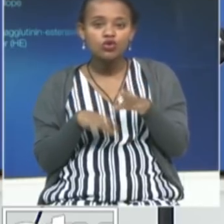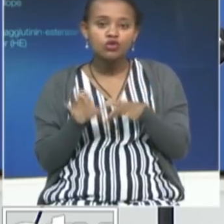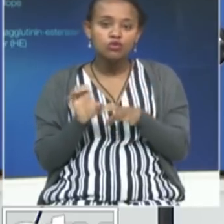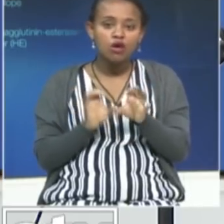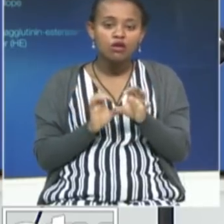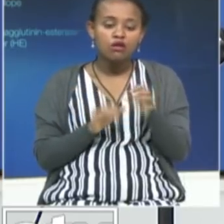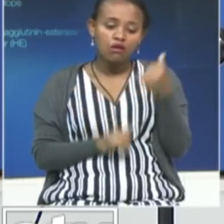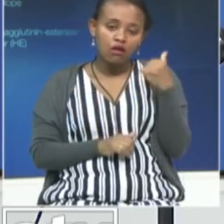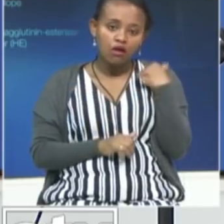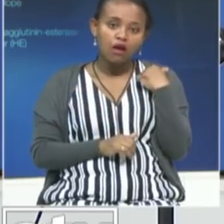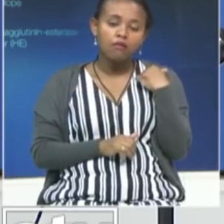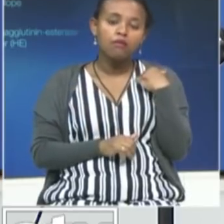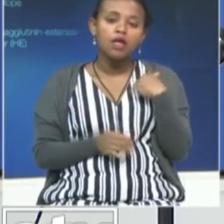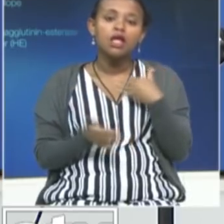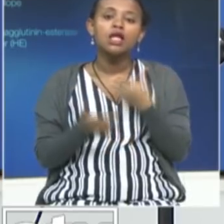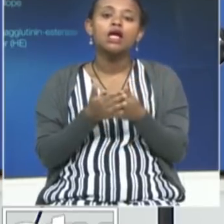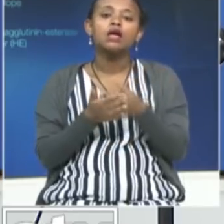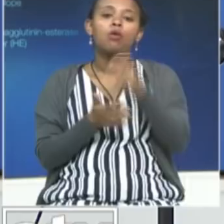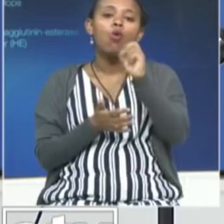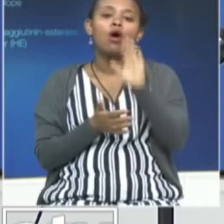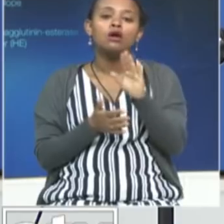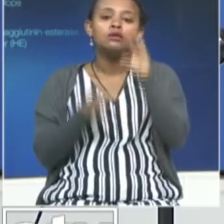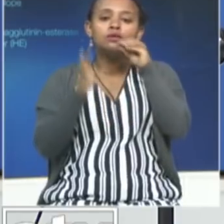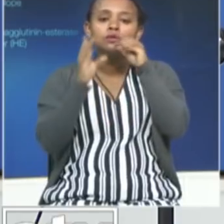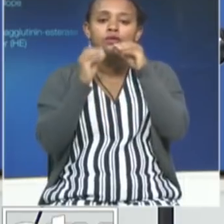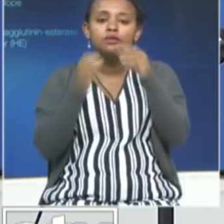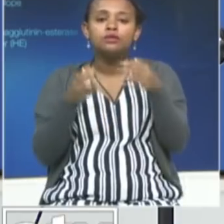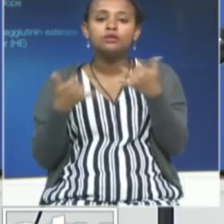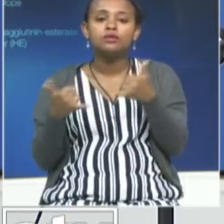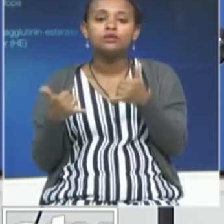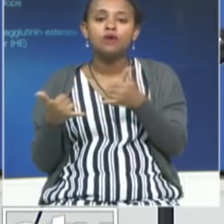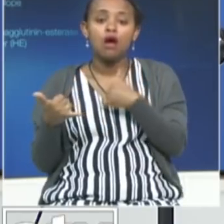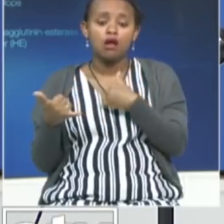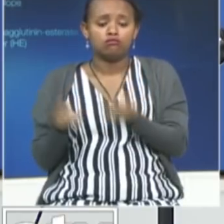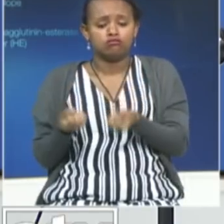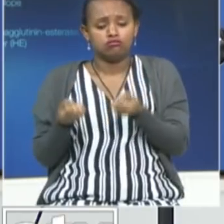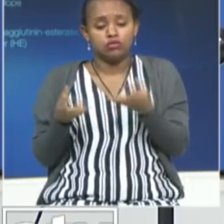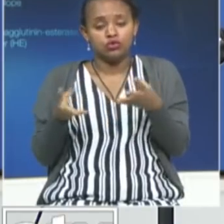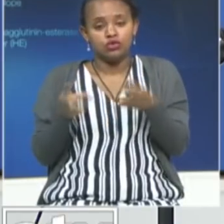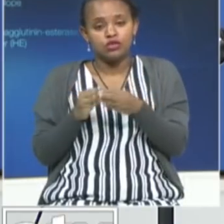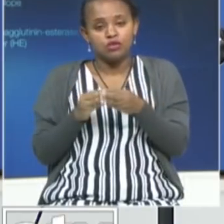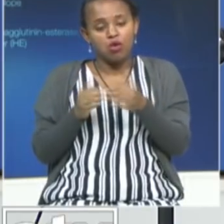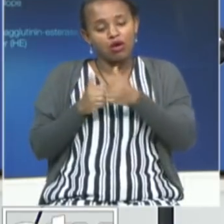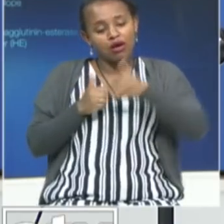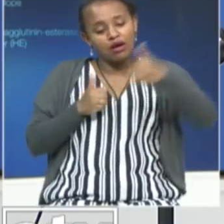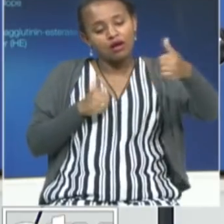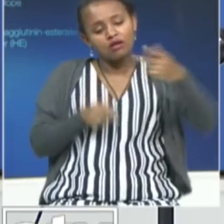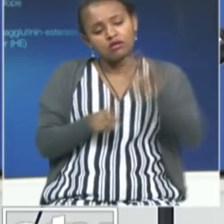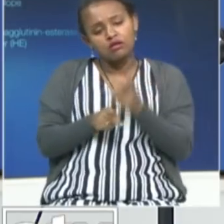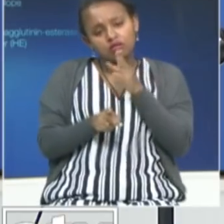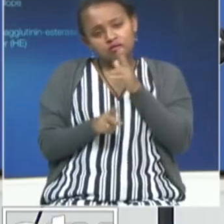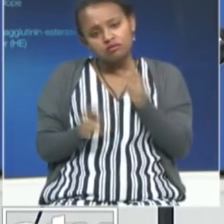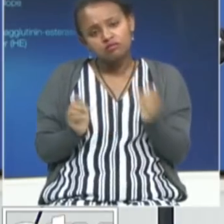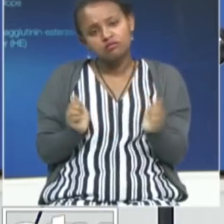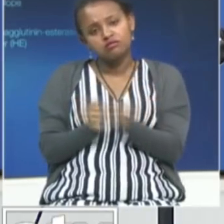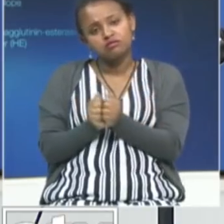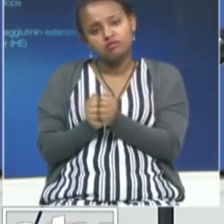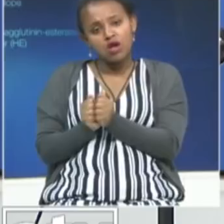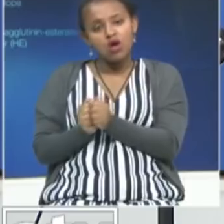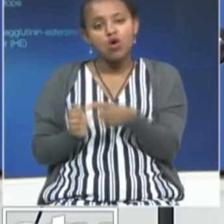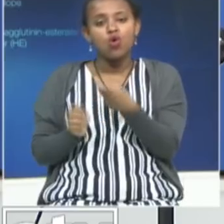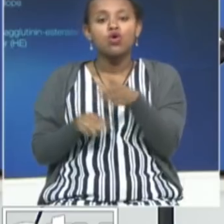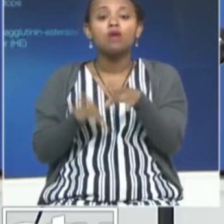ማድረግ፣ ሌላም የቅርብ ወግ የማውጋትም ነገሮች አሉ። በጣም ብዙ ሆኖ ተሰብስቦ ርቀትን ሳይጠብቁ በጣም ተቀራርበው የማድረግ